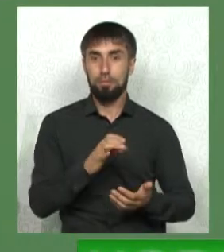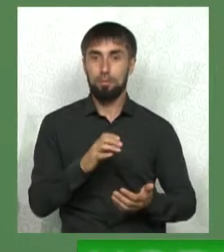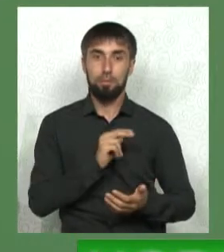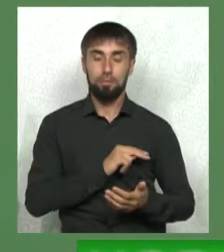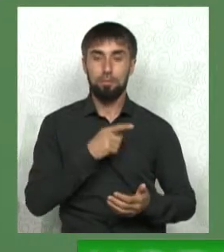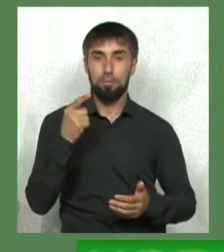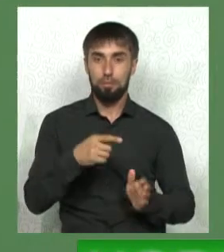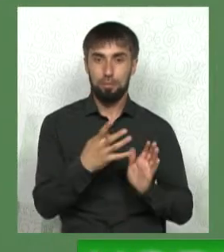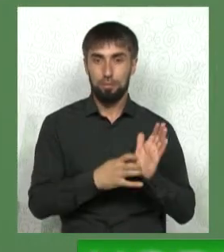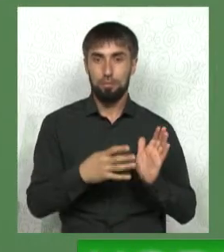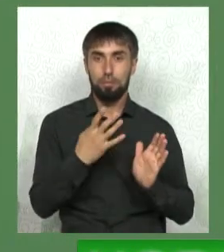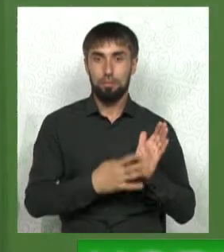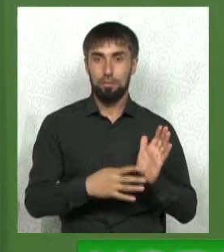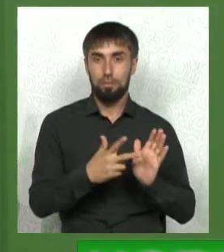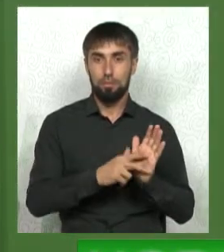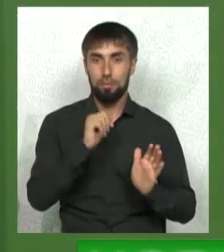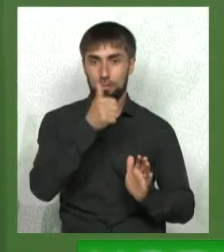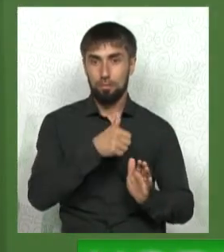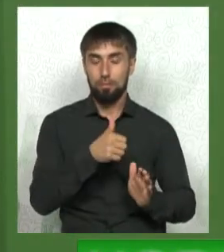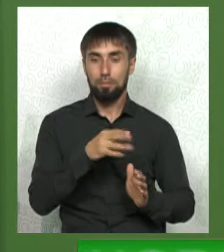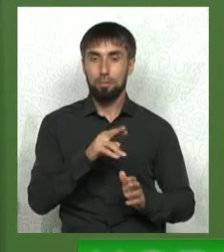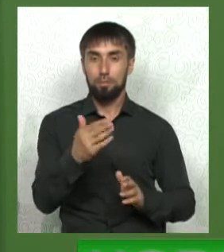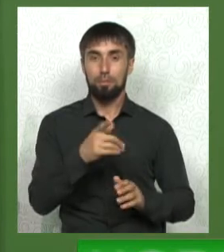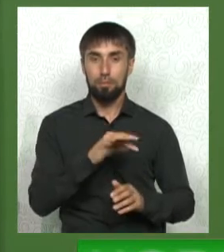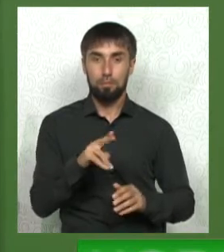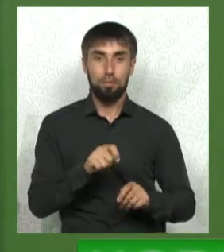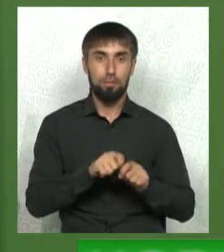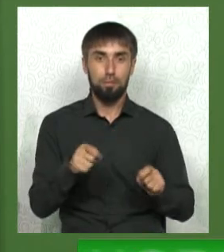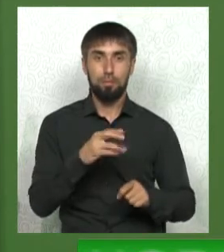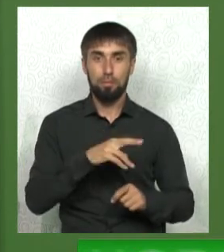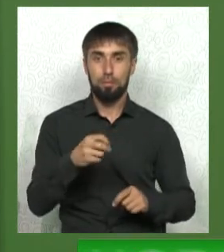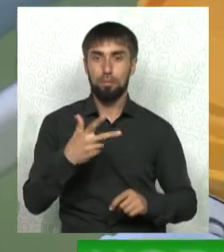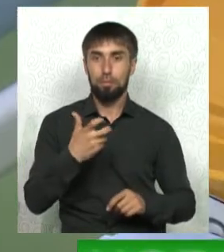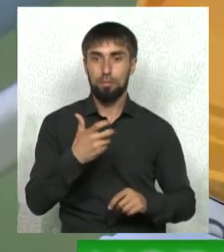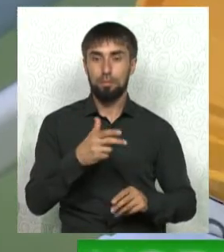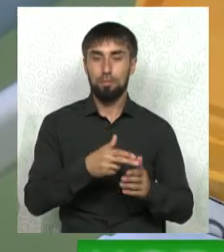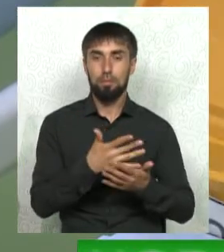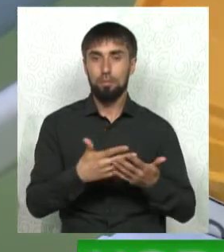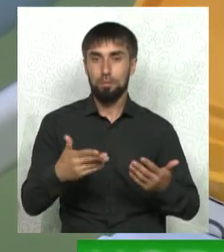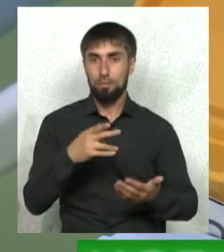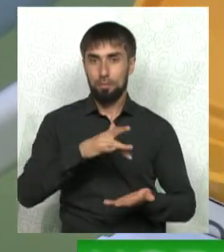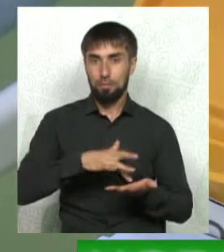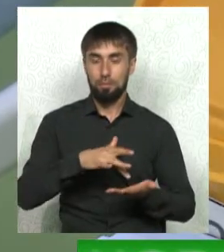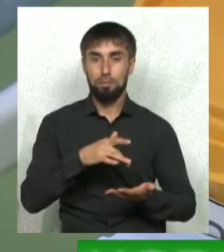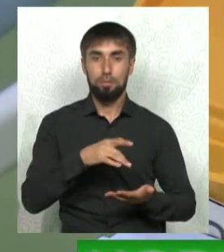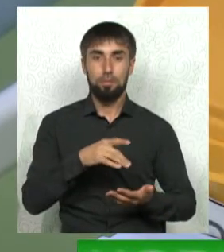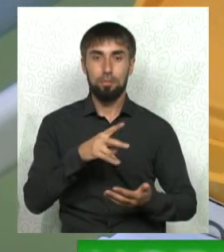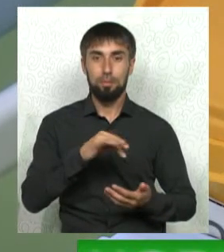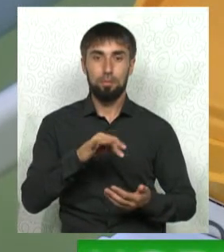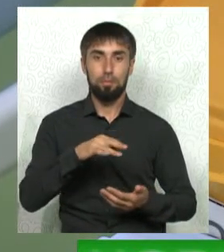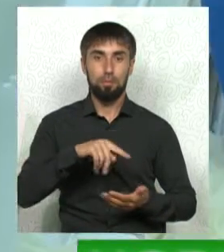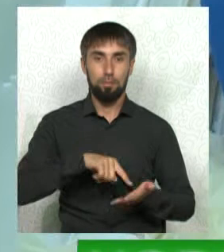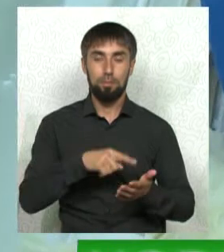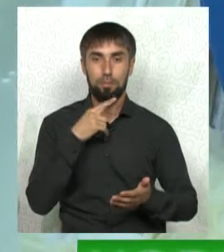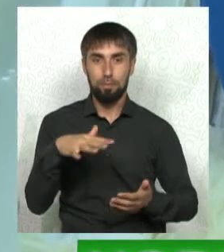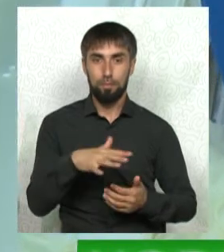работает с 1998 года. Под этим брендом открыто более 300 диагностических центров и лабораторных пунктов по